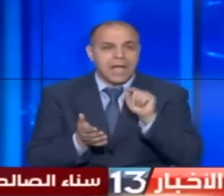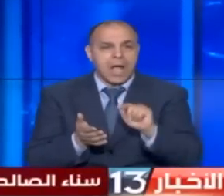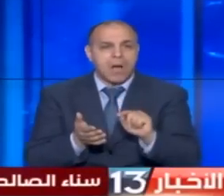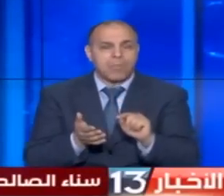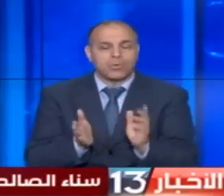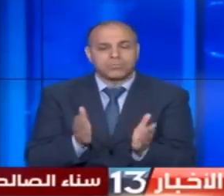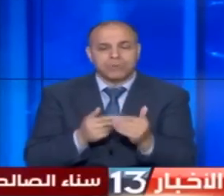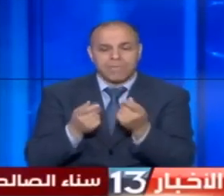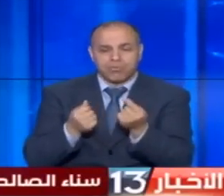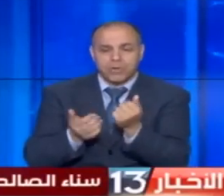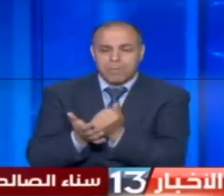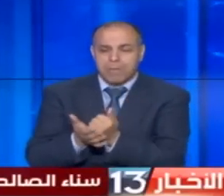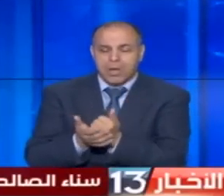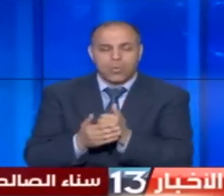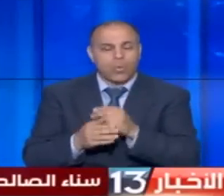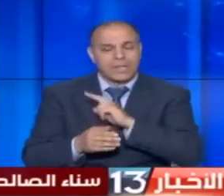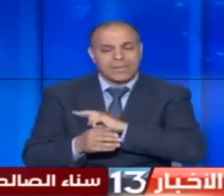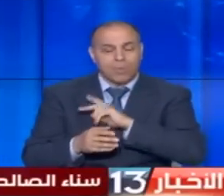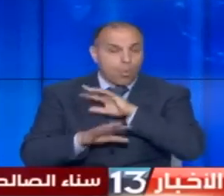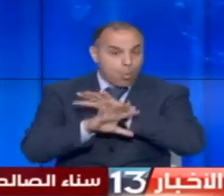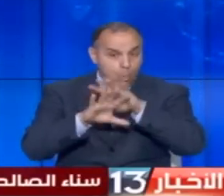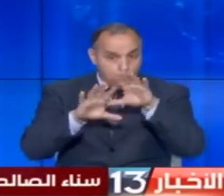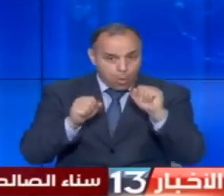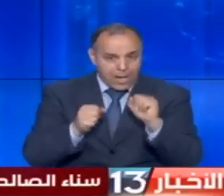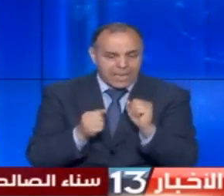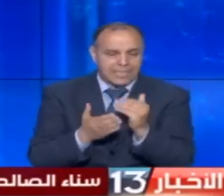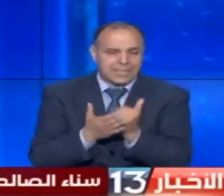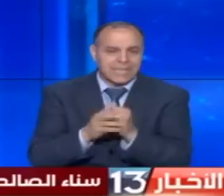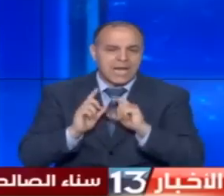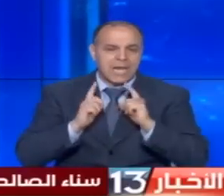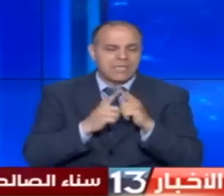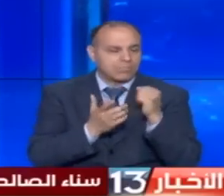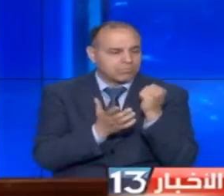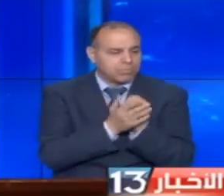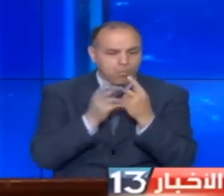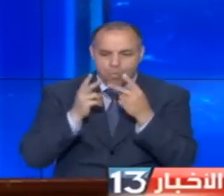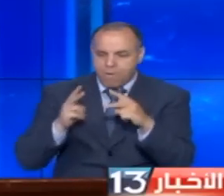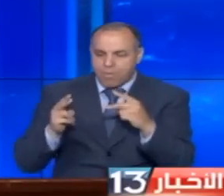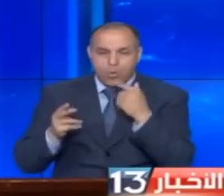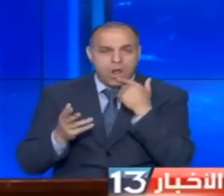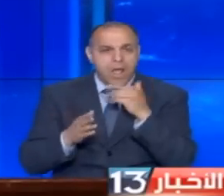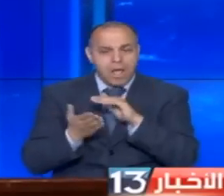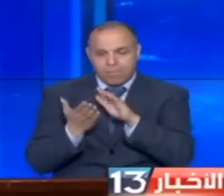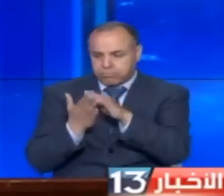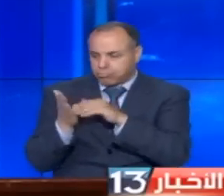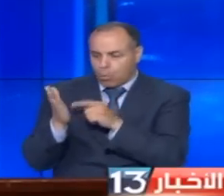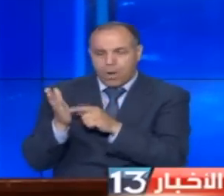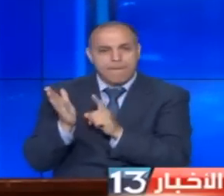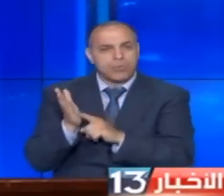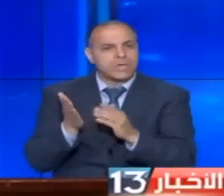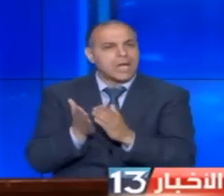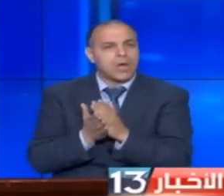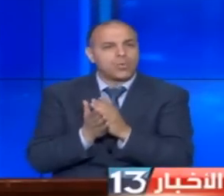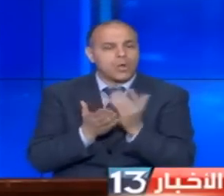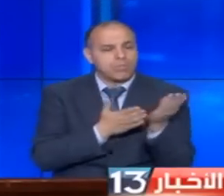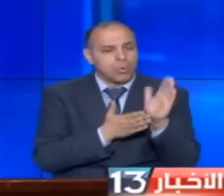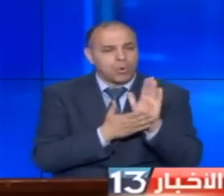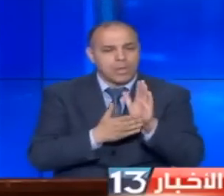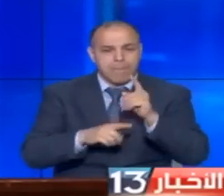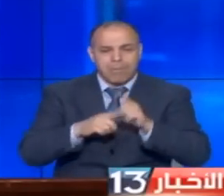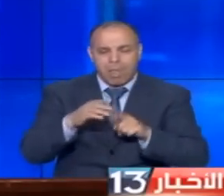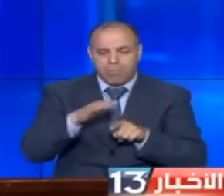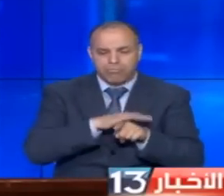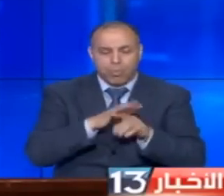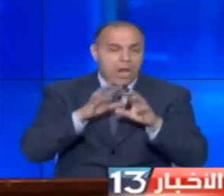القطاع المالي والبنكي والتامينات في مجال الاقتصاد لجنه التراخيص والموافقات المنصوص عليها بمشروع القانون قد منع كل التجاوزات